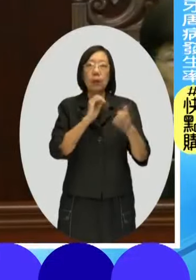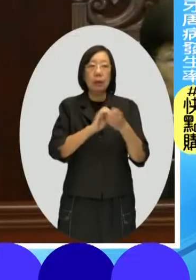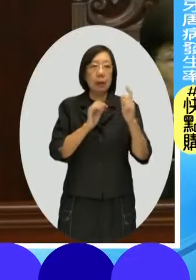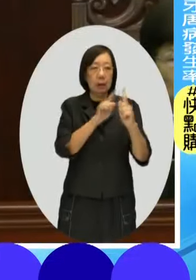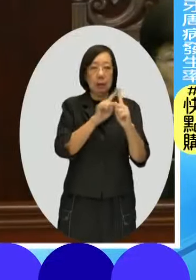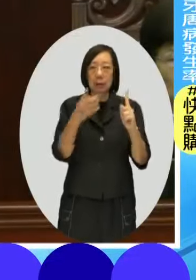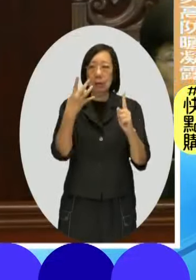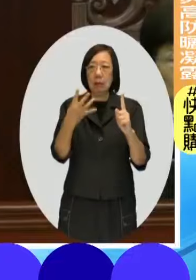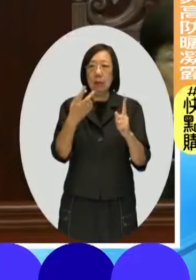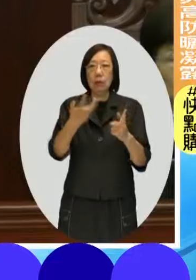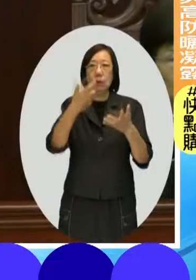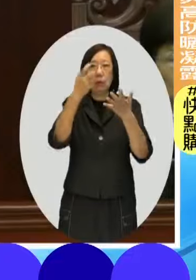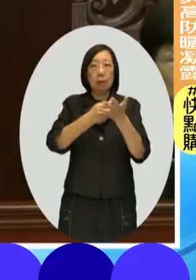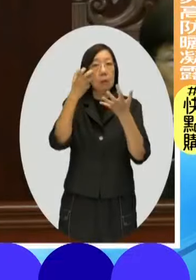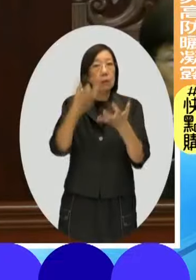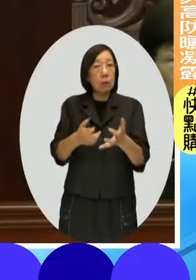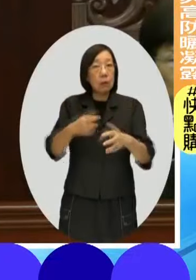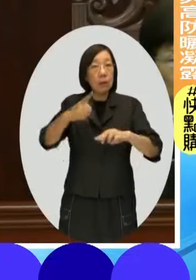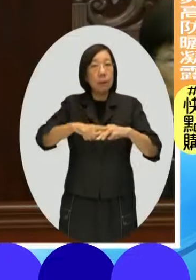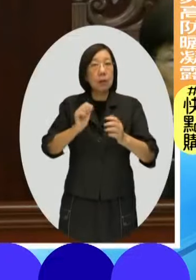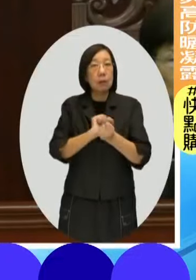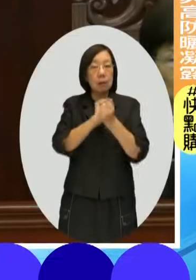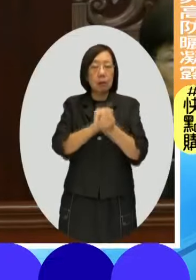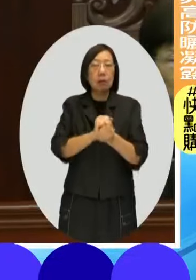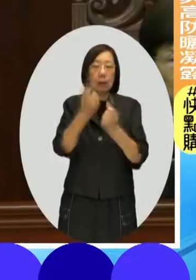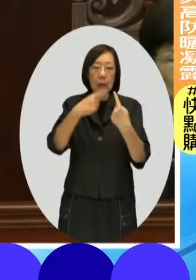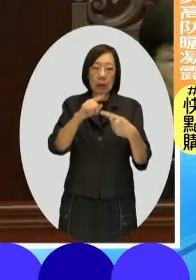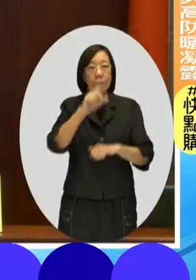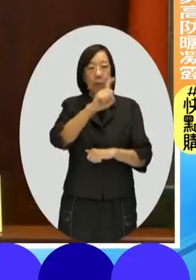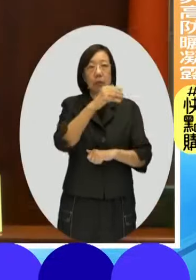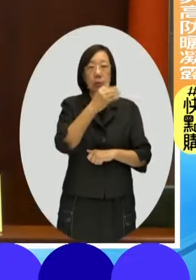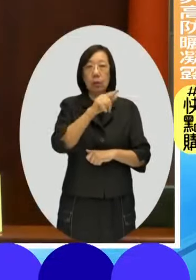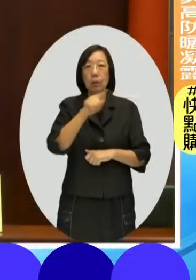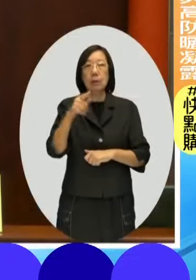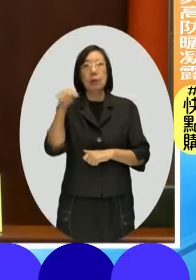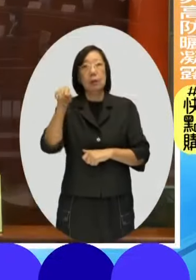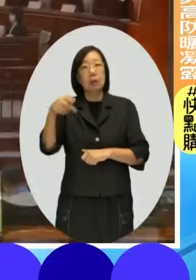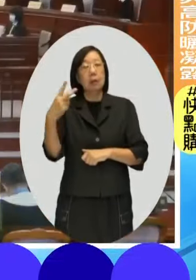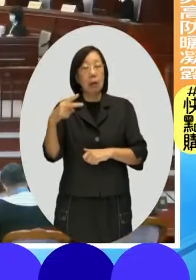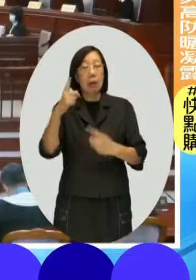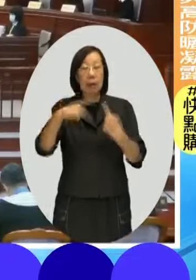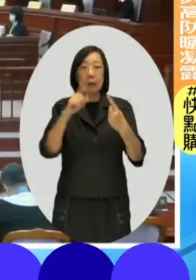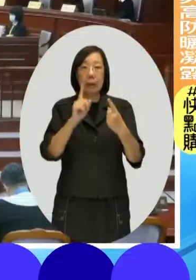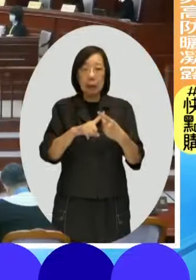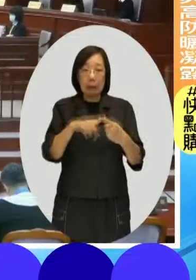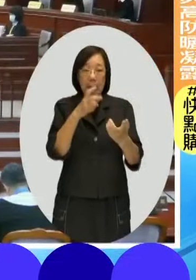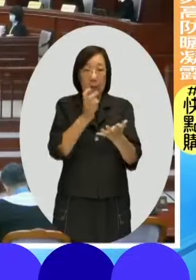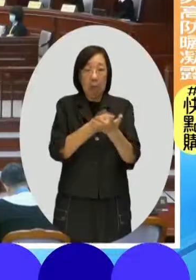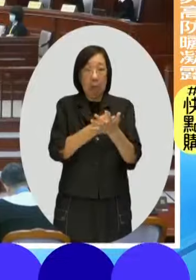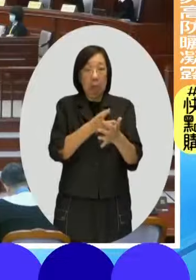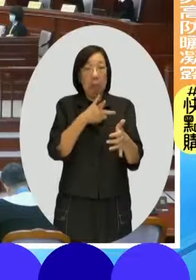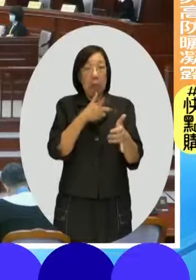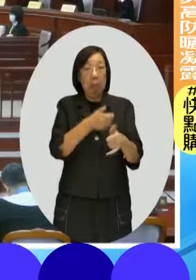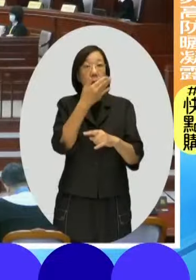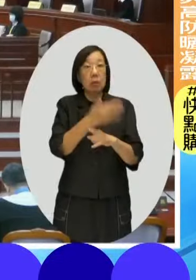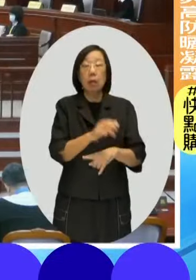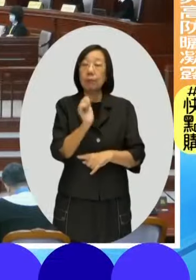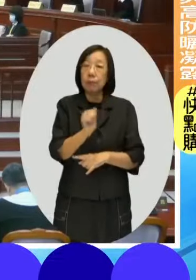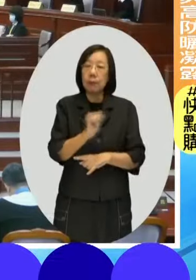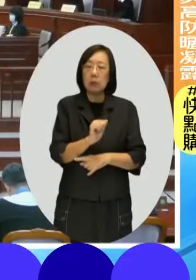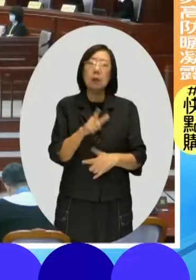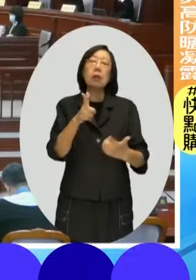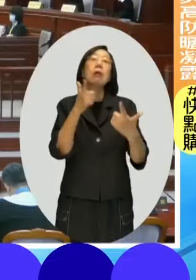示啊，在审判过程当中有病啊，也是可以免死的。所以审判过程如果法官问说，这个你有